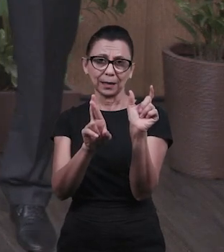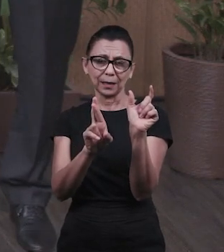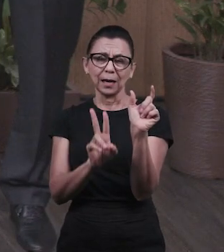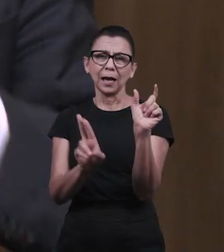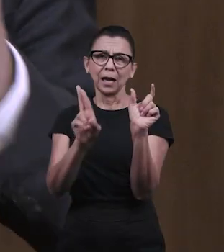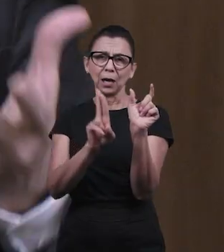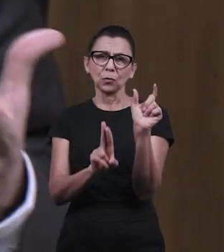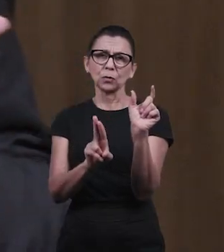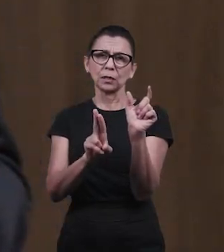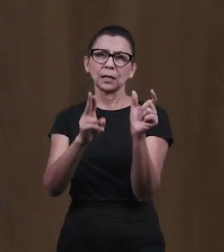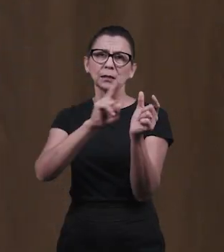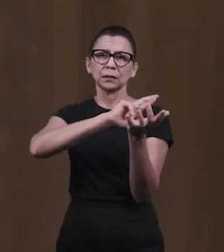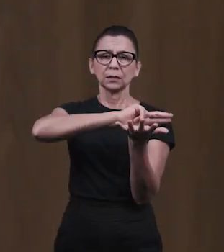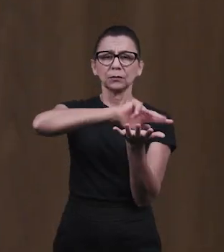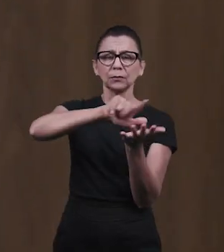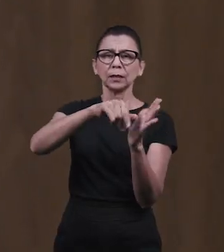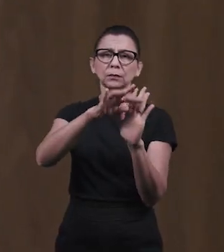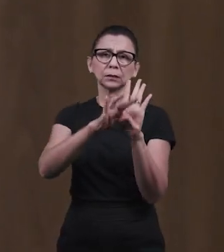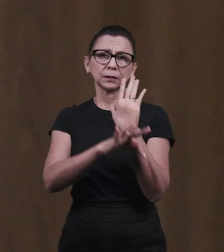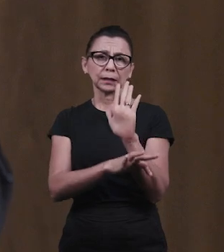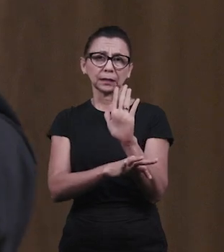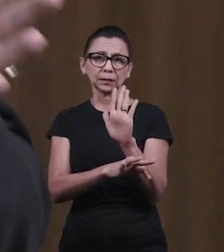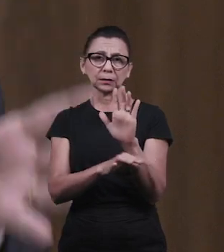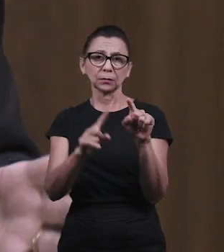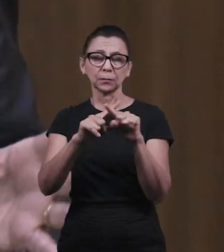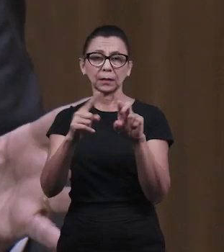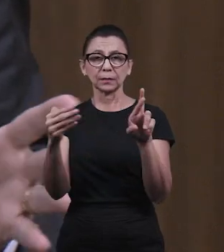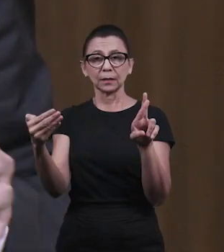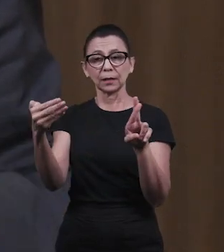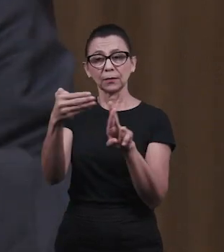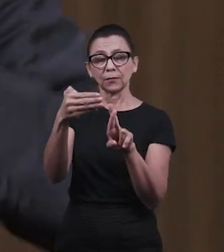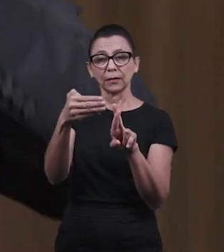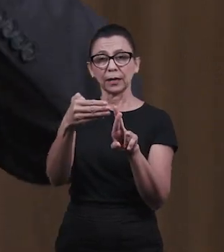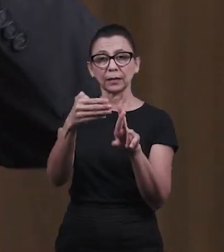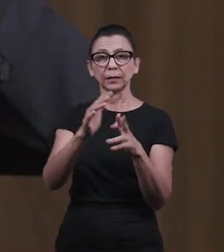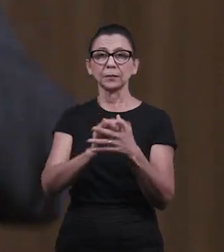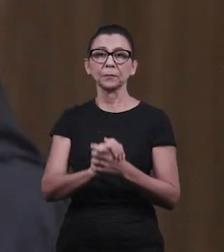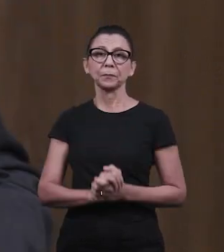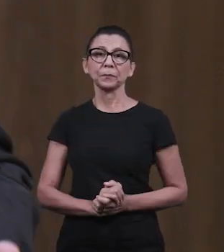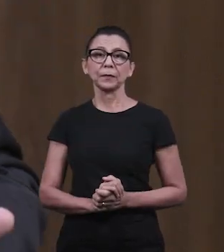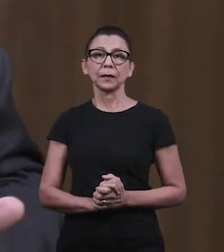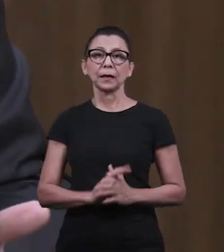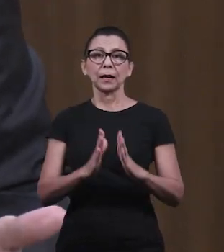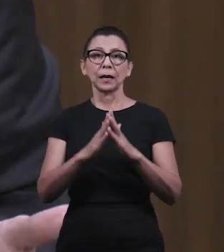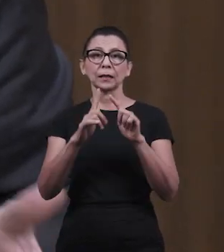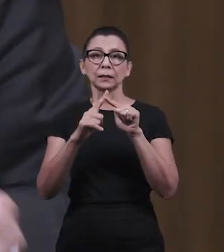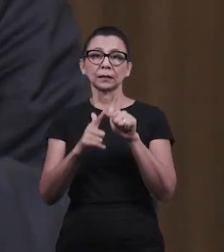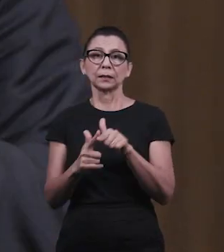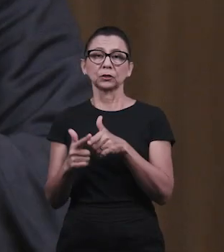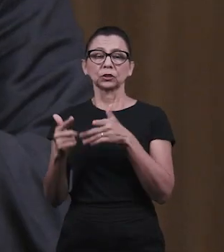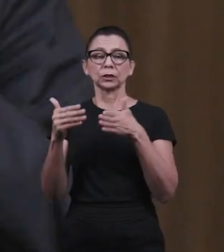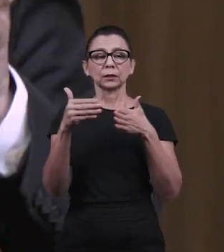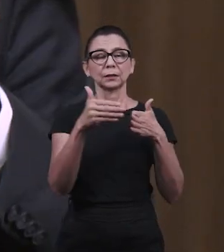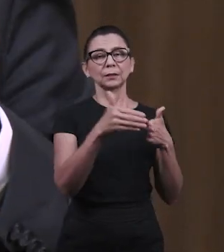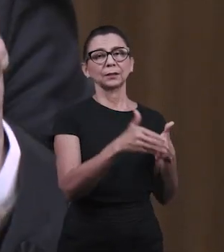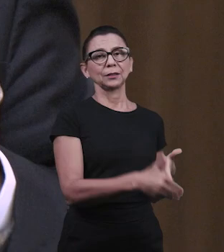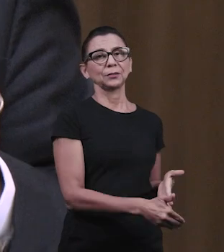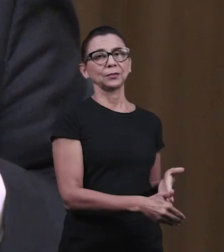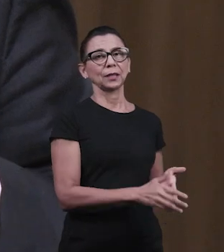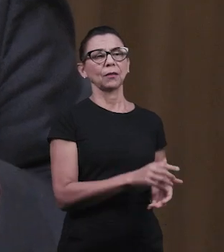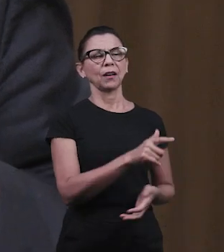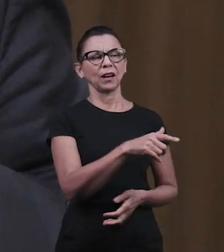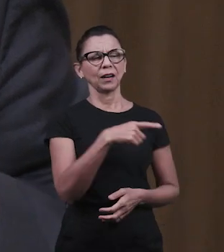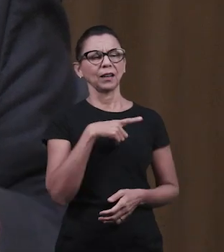быть прообразом неверной церкви, той, которая имеет Библию, она тоже говорит об Иисусе, но она не